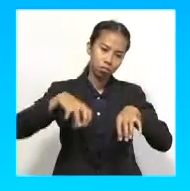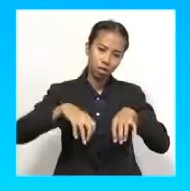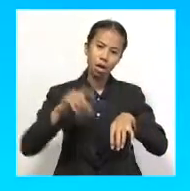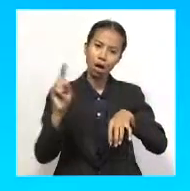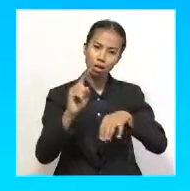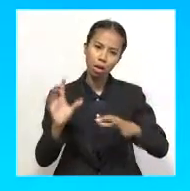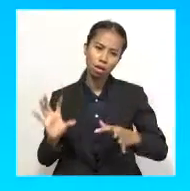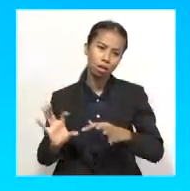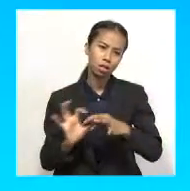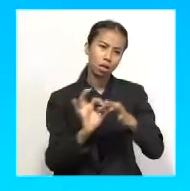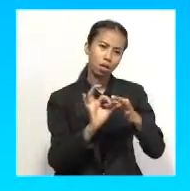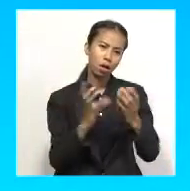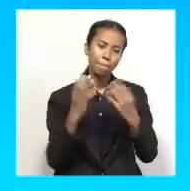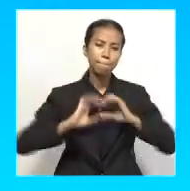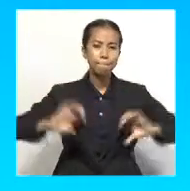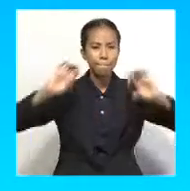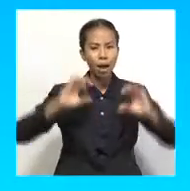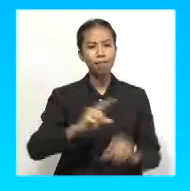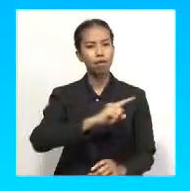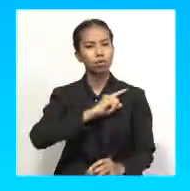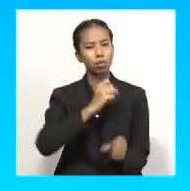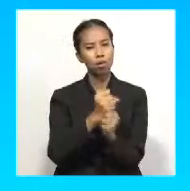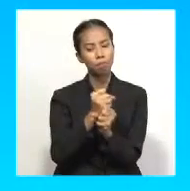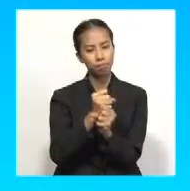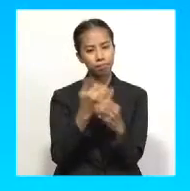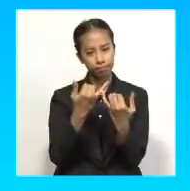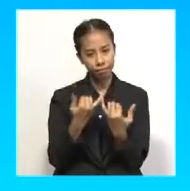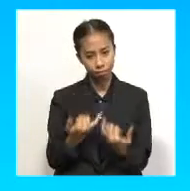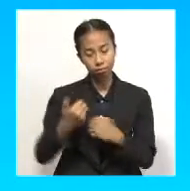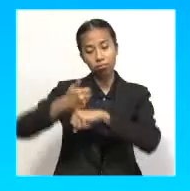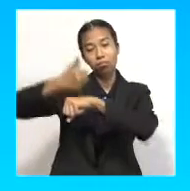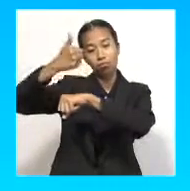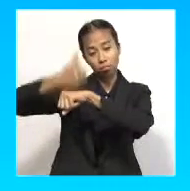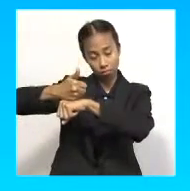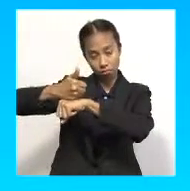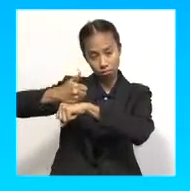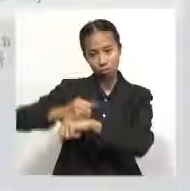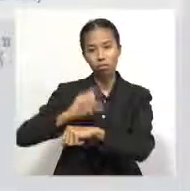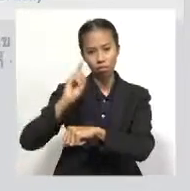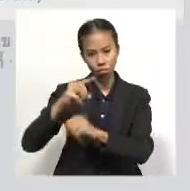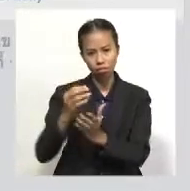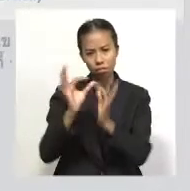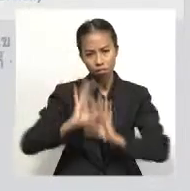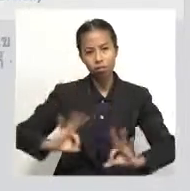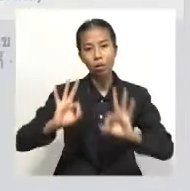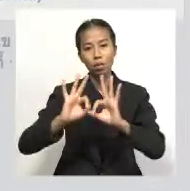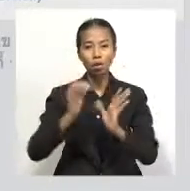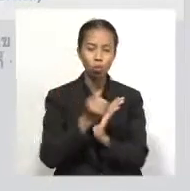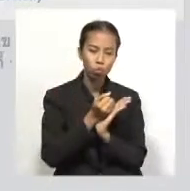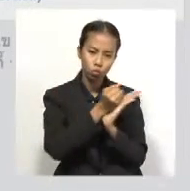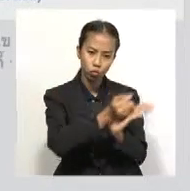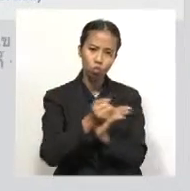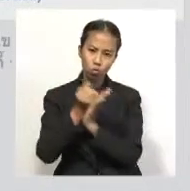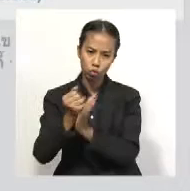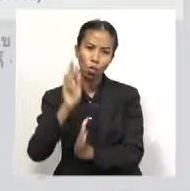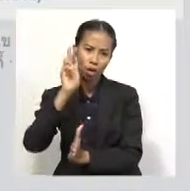ใดที่เกี่ยวข้องกับรัฐวิสาหกิจผู้อำนวยการสำนักงานคณะกรรมการนโยบายรัฐวิสาหกิจต้องช่วยการดูแลในการให้